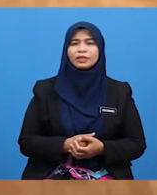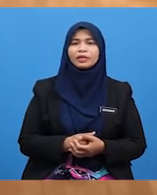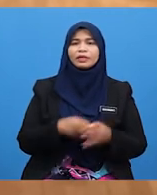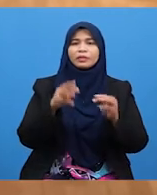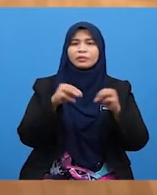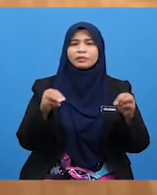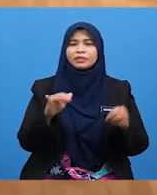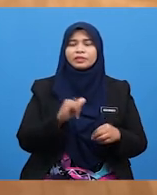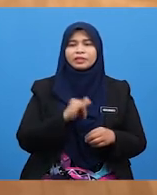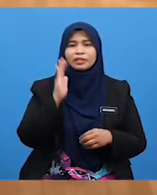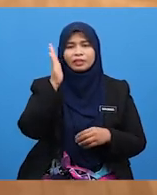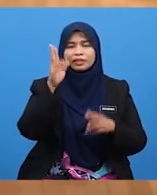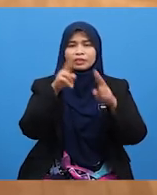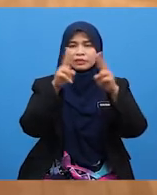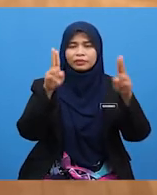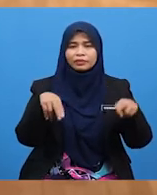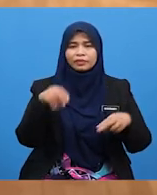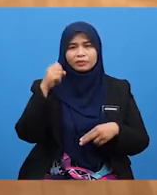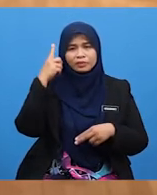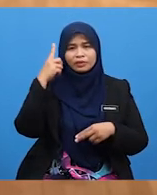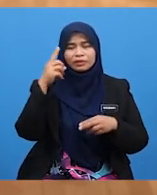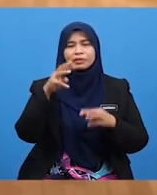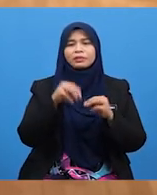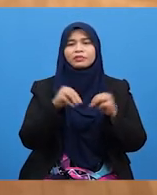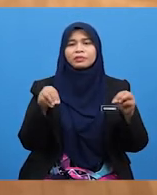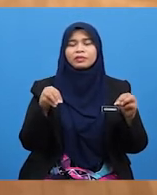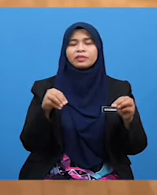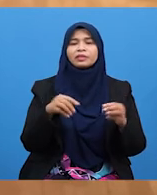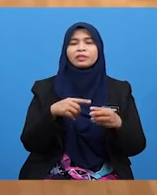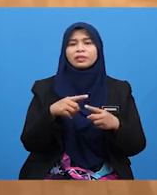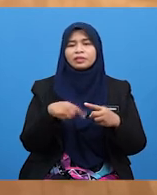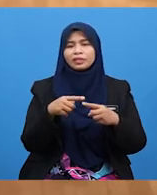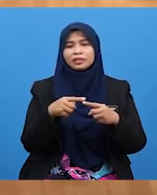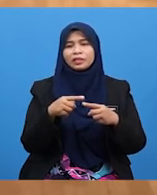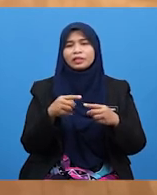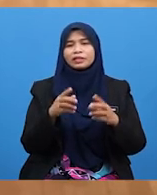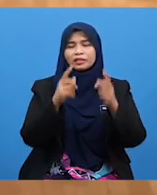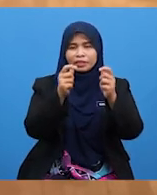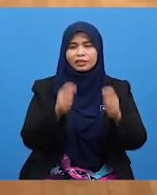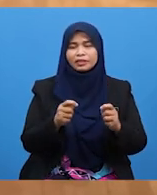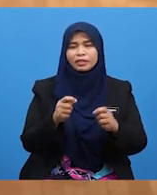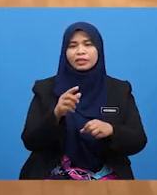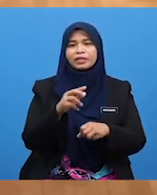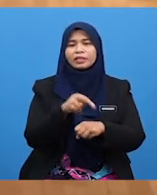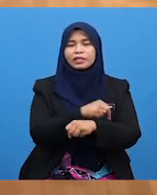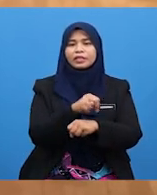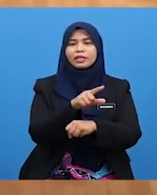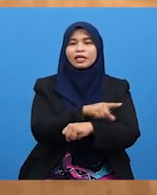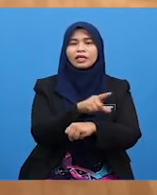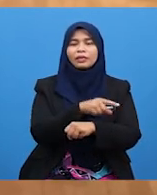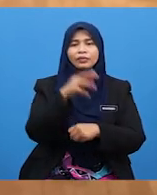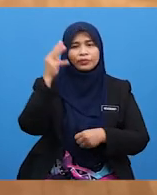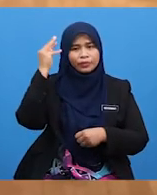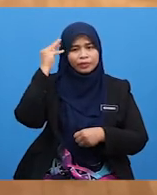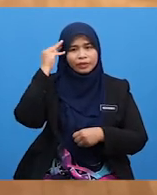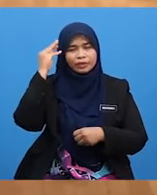Murid-murid, saya akan uji sedikit pemahaman murid-murid berkaitan dengan teknik nyanyian lagu Melayu asli. Bersama-sama